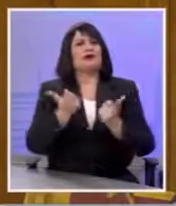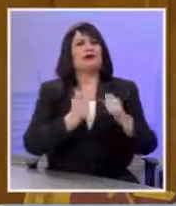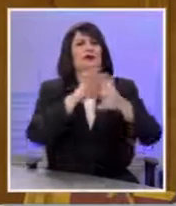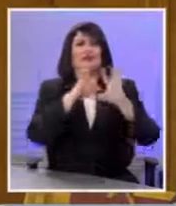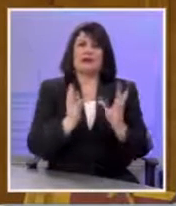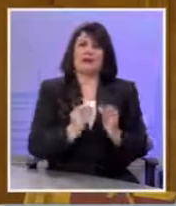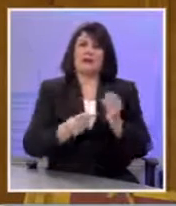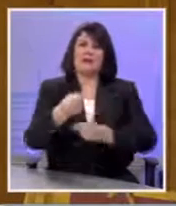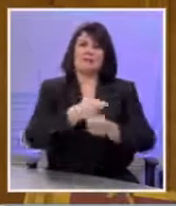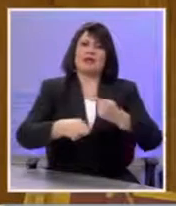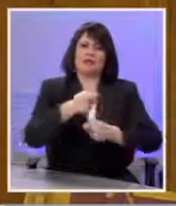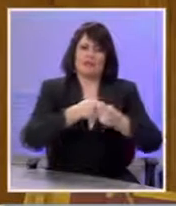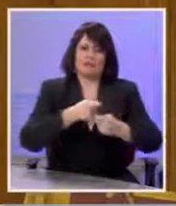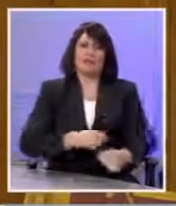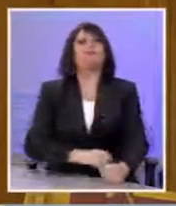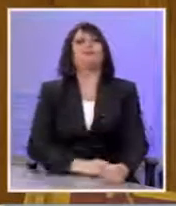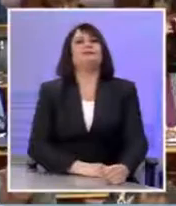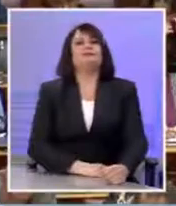κύκλου επιχειρήσεων.